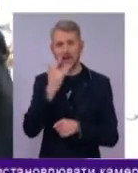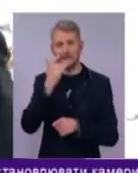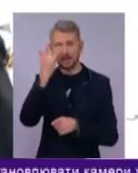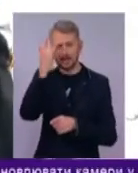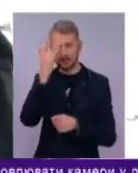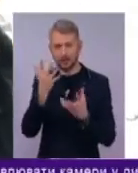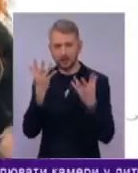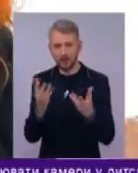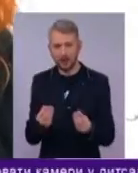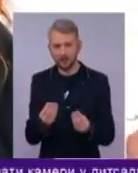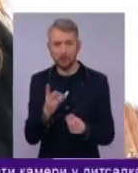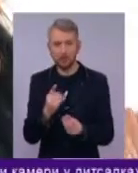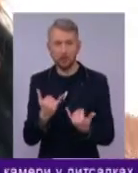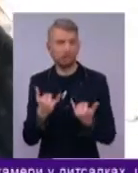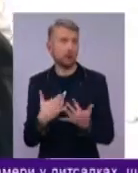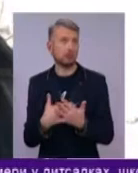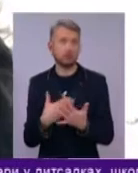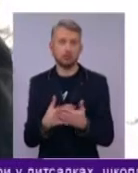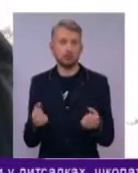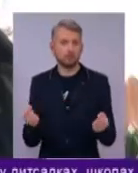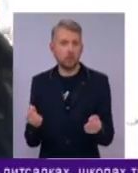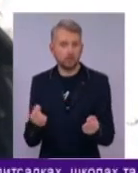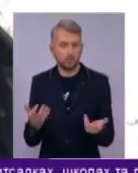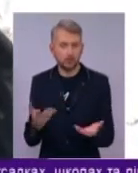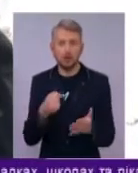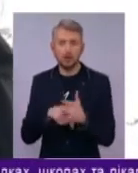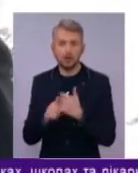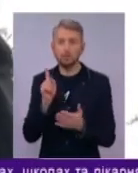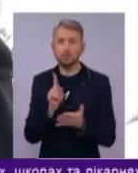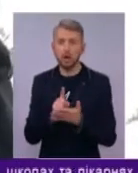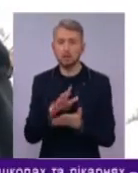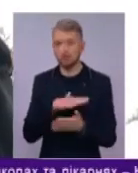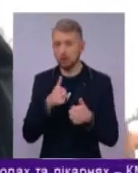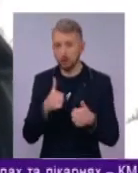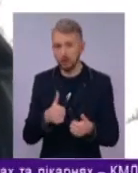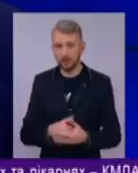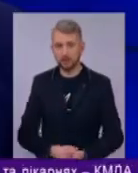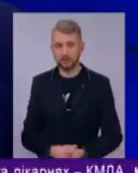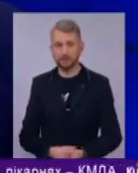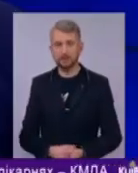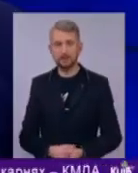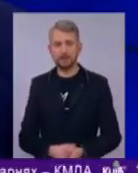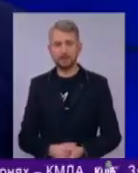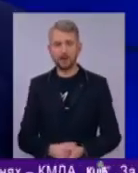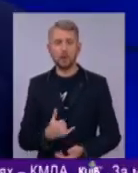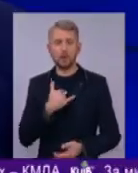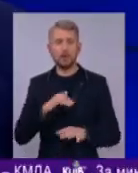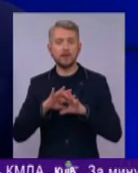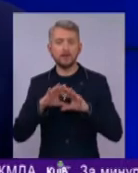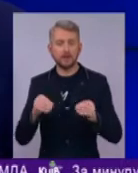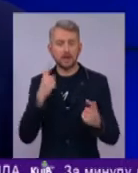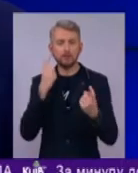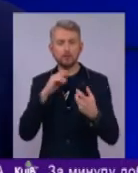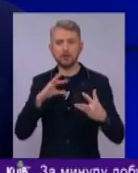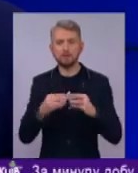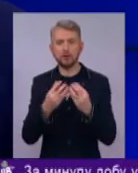літній день. Ну, а зараз, вроді би, морозно, значить, має бути добре. Що ж, в мене все на цю годину.